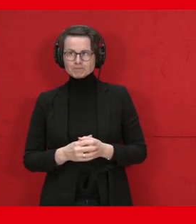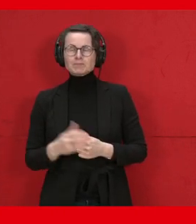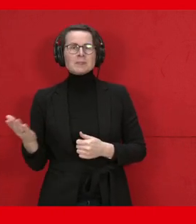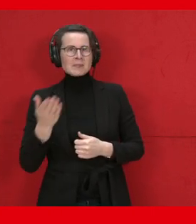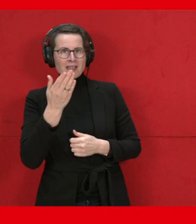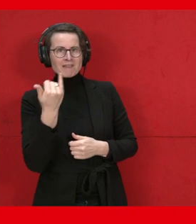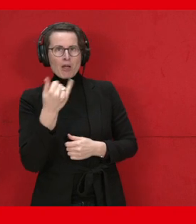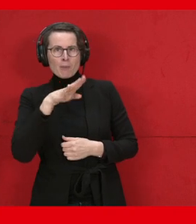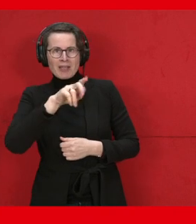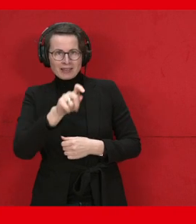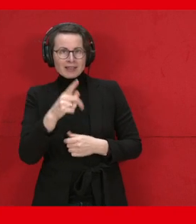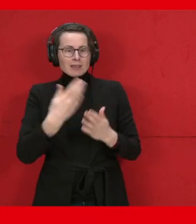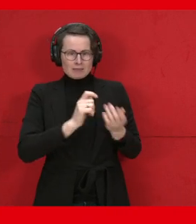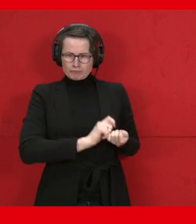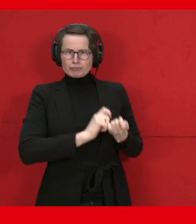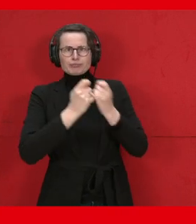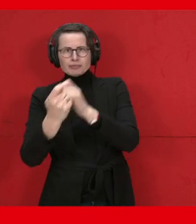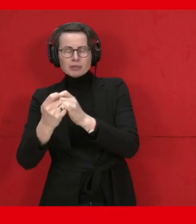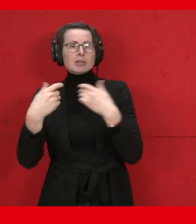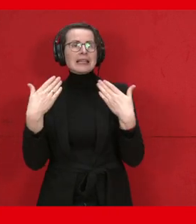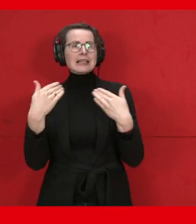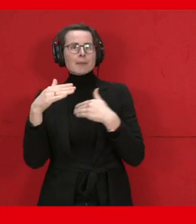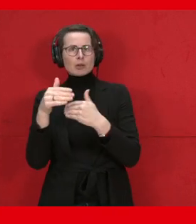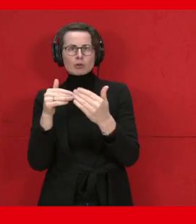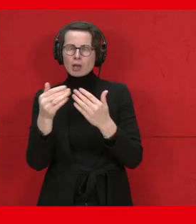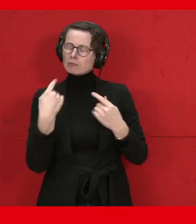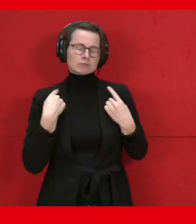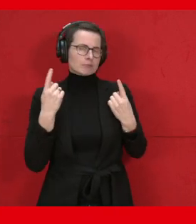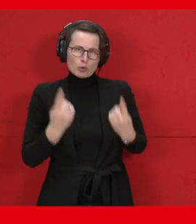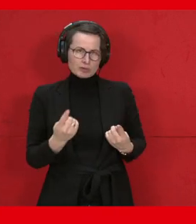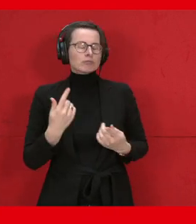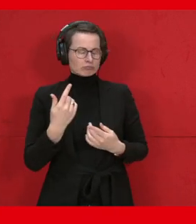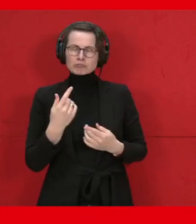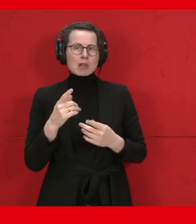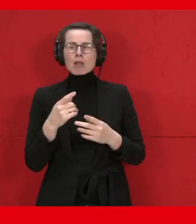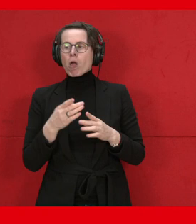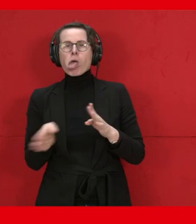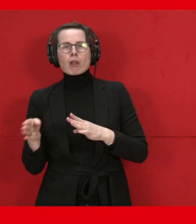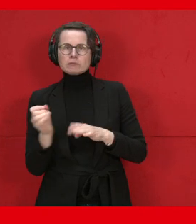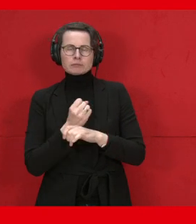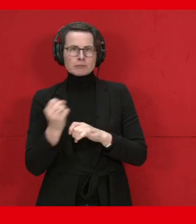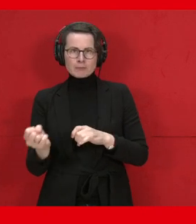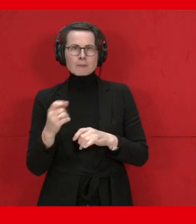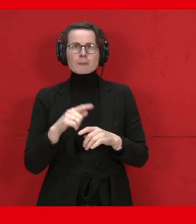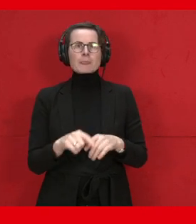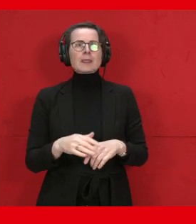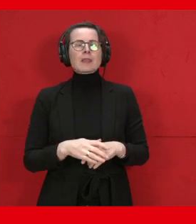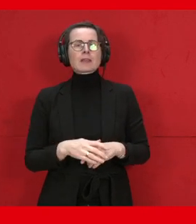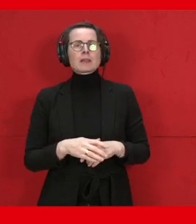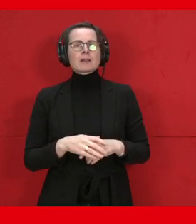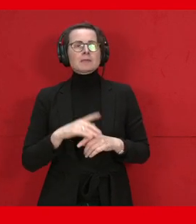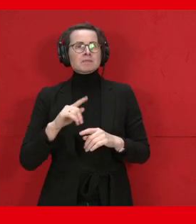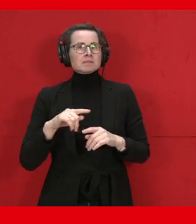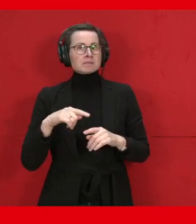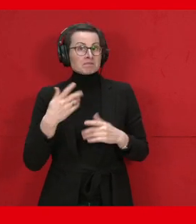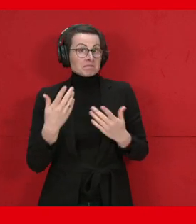ich glaube in der Tat, an der Transformation in die Klimaneutralität führt kein Weg vorbei. Und das COP26 in Glasgow im November wird die